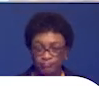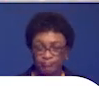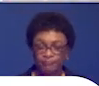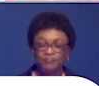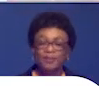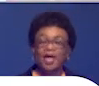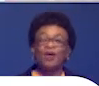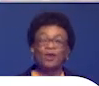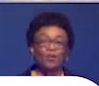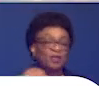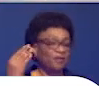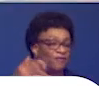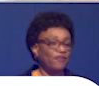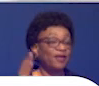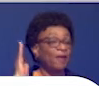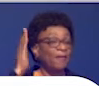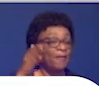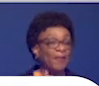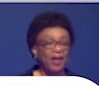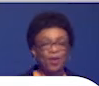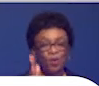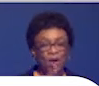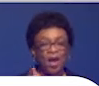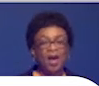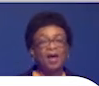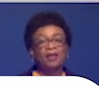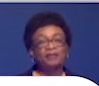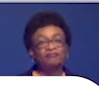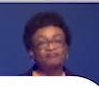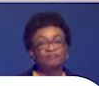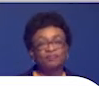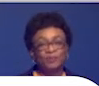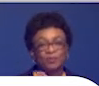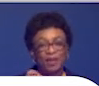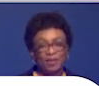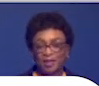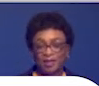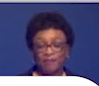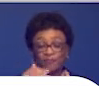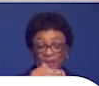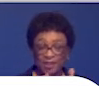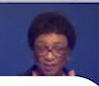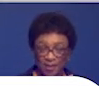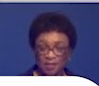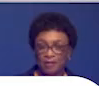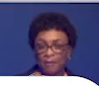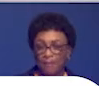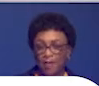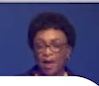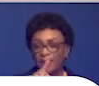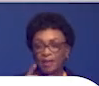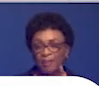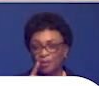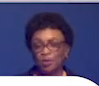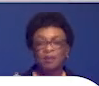kimomo lakini hali Iman kuad mtihani wati masali Meng Mag K Hi